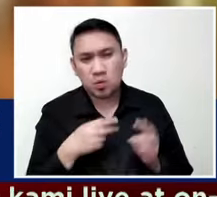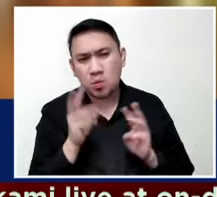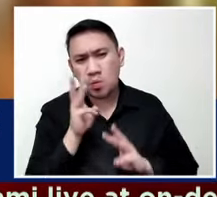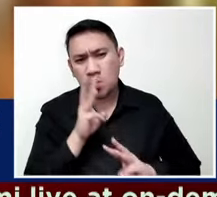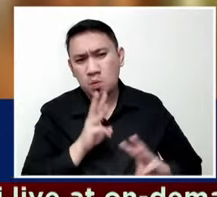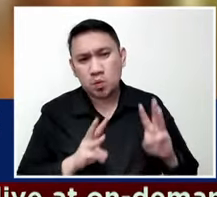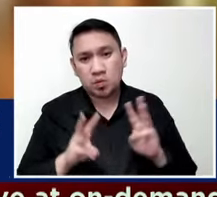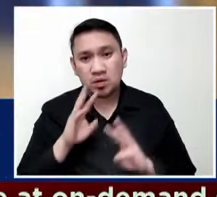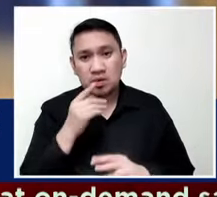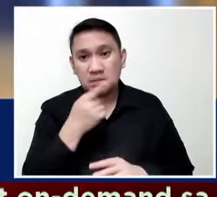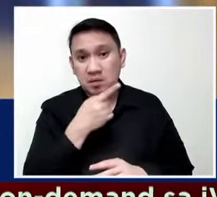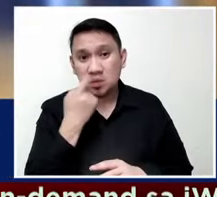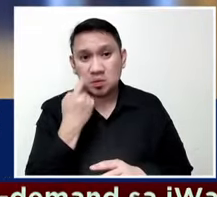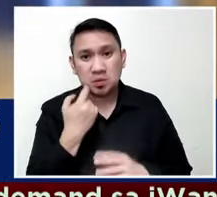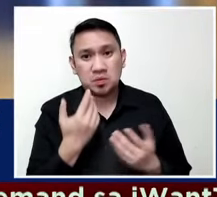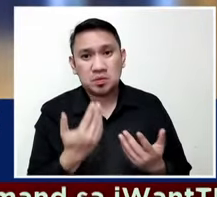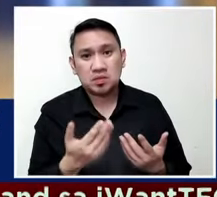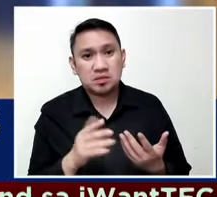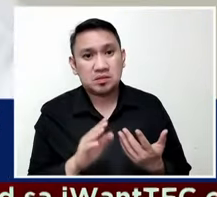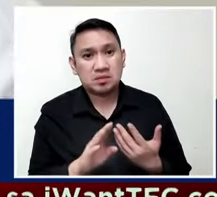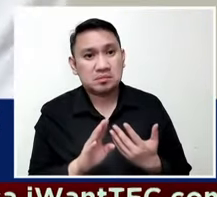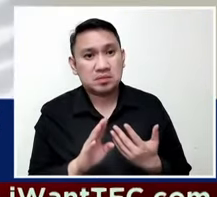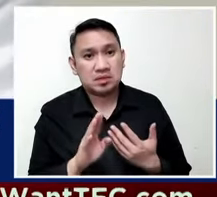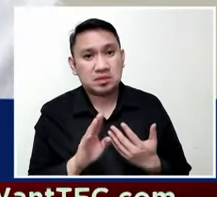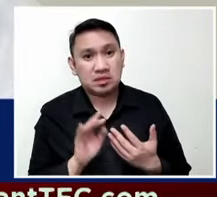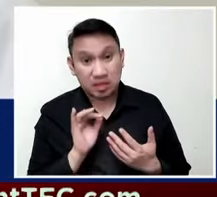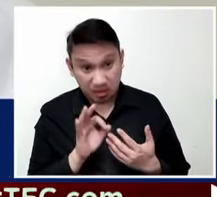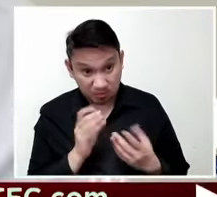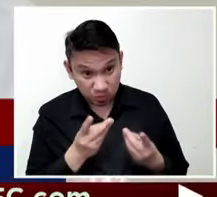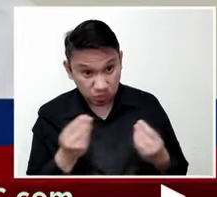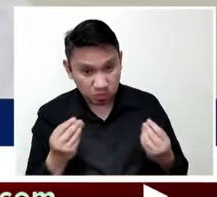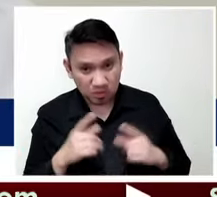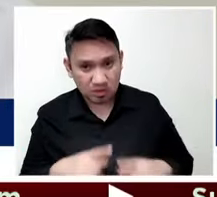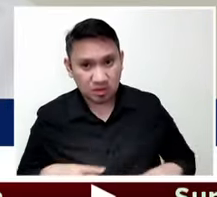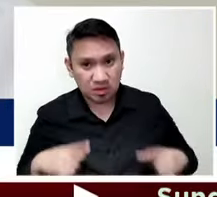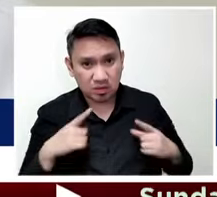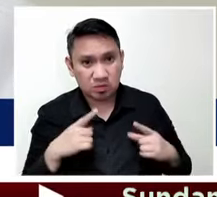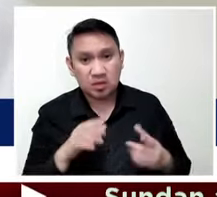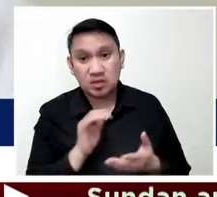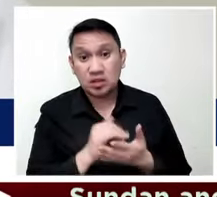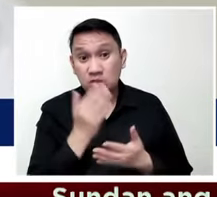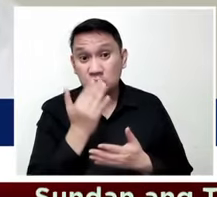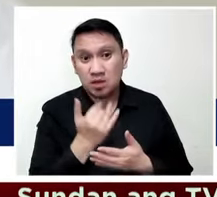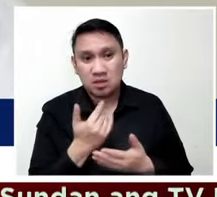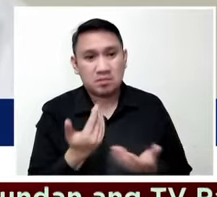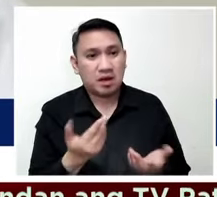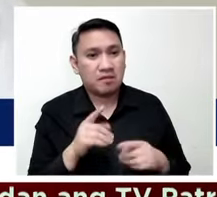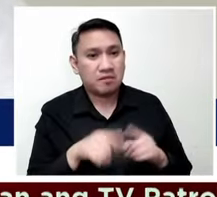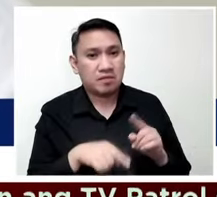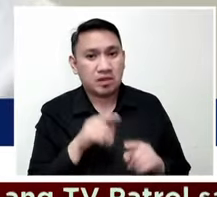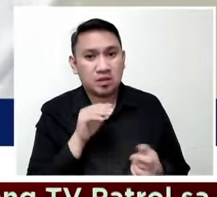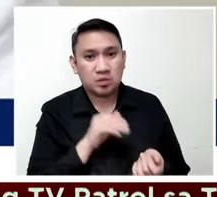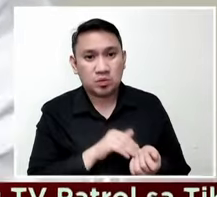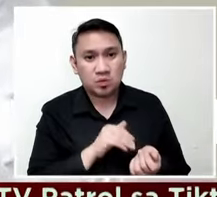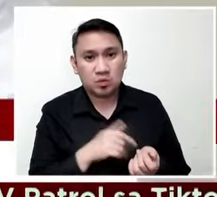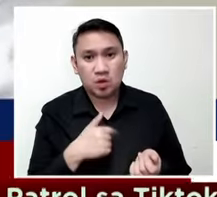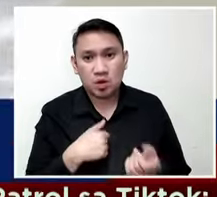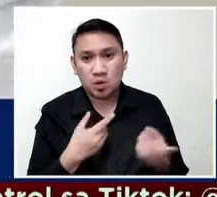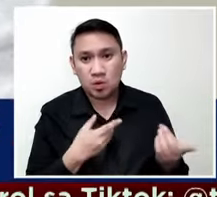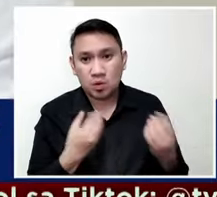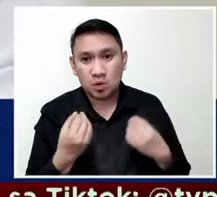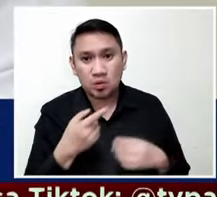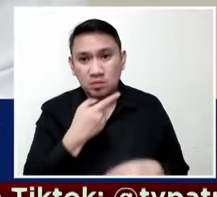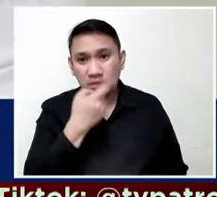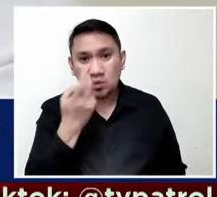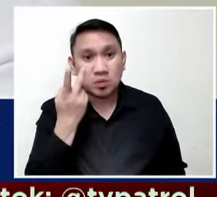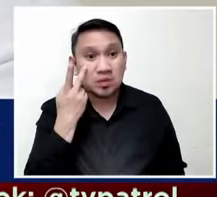na maibabalik ang epekto nito sa baga. Kaya nagagalit yung mga kaibigan kong doktor na wala daw akong ginagawa kasi nakikita nila